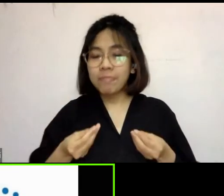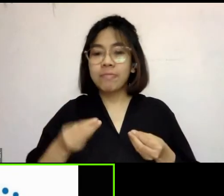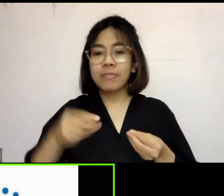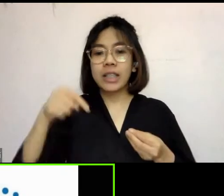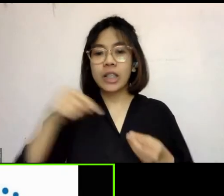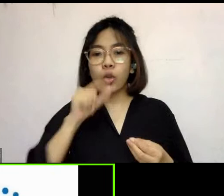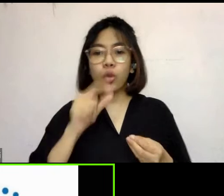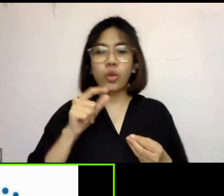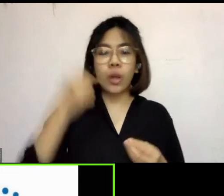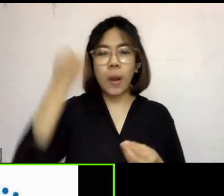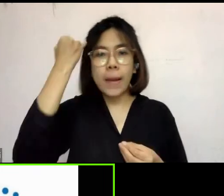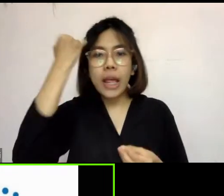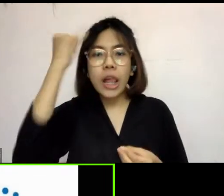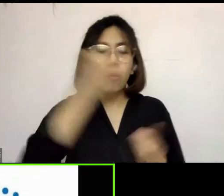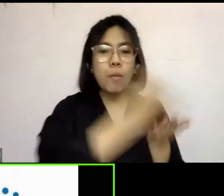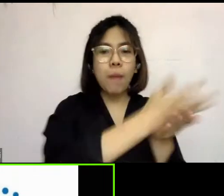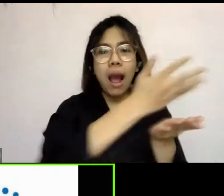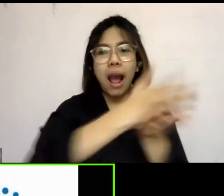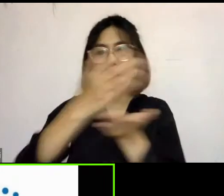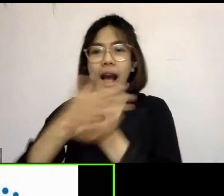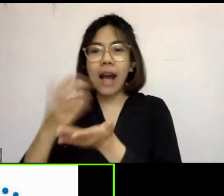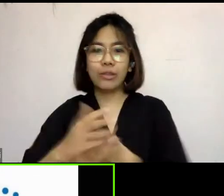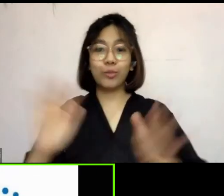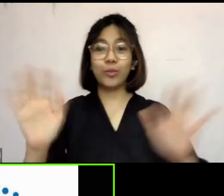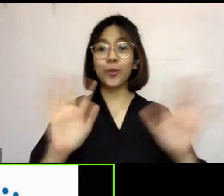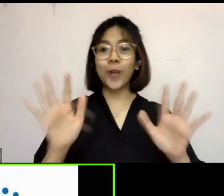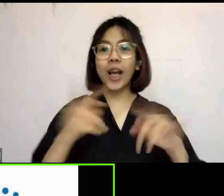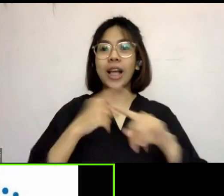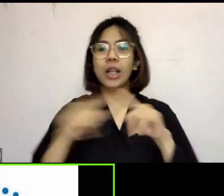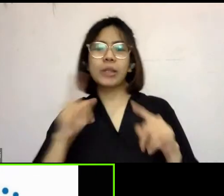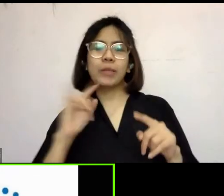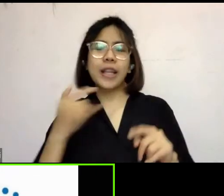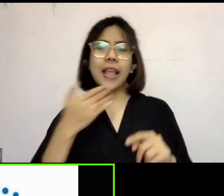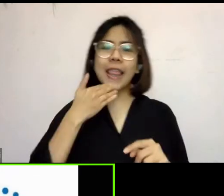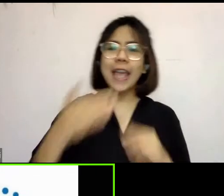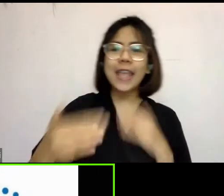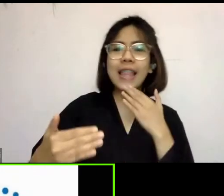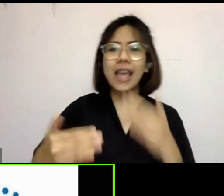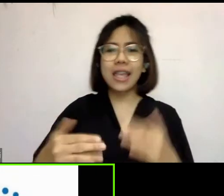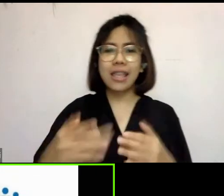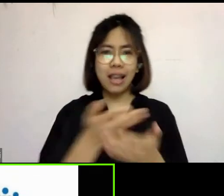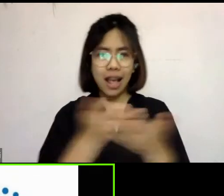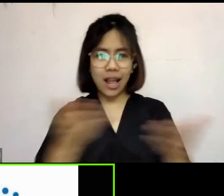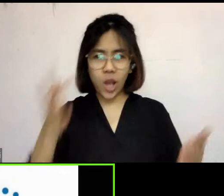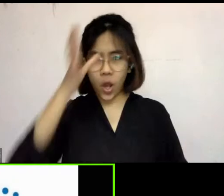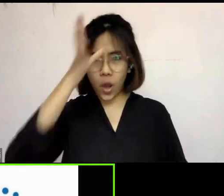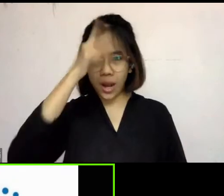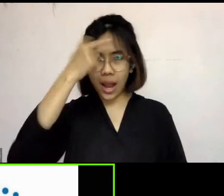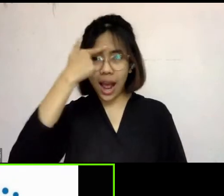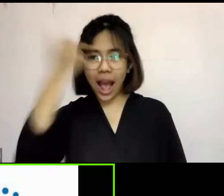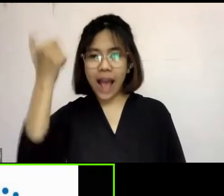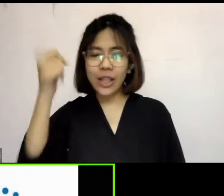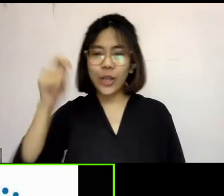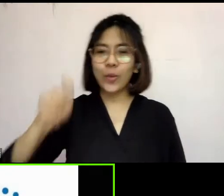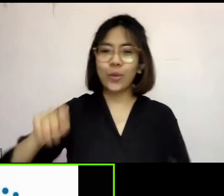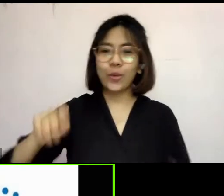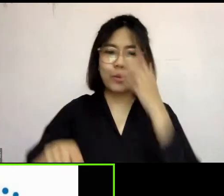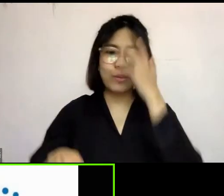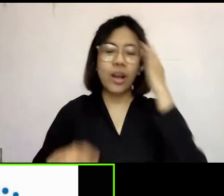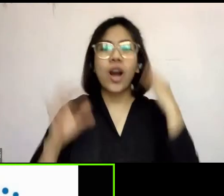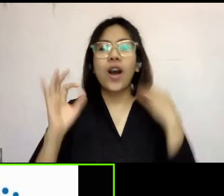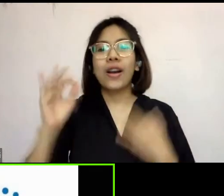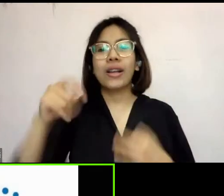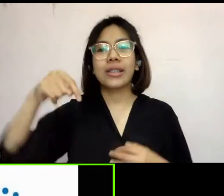membagi pengetahuan saya melainkan untuk justru bertanya-tanya kepada orang-orang pakar hukum di sini oke